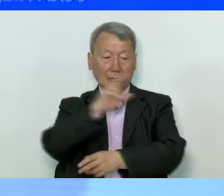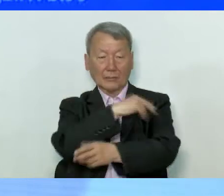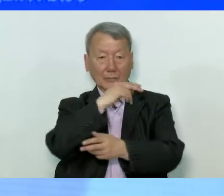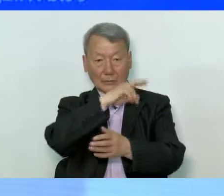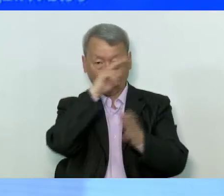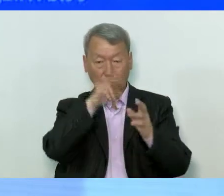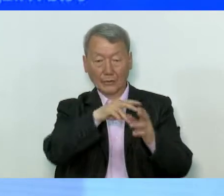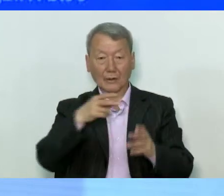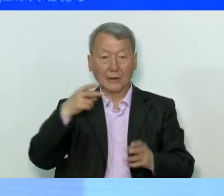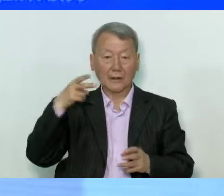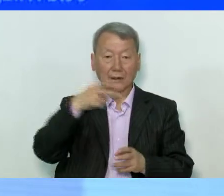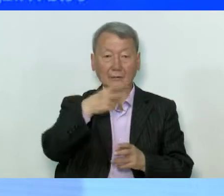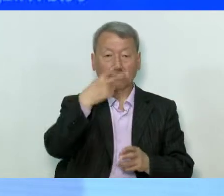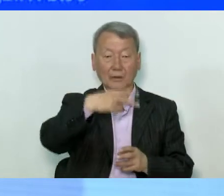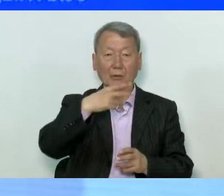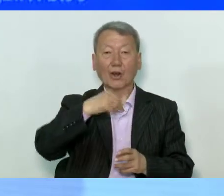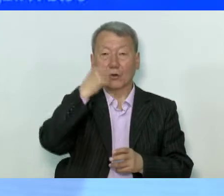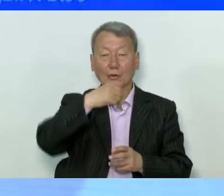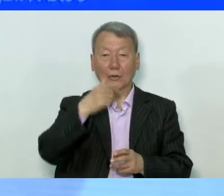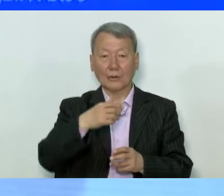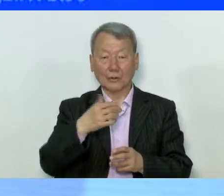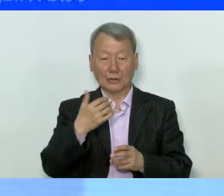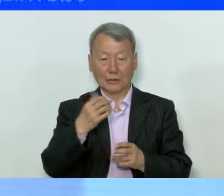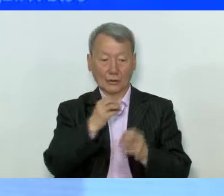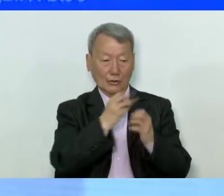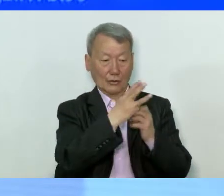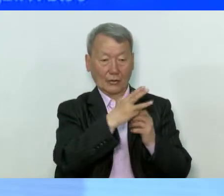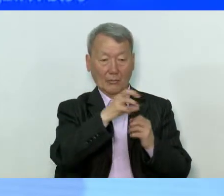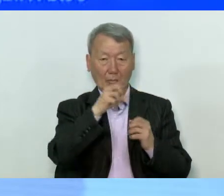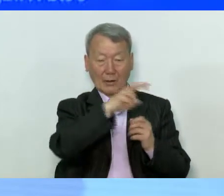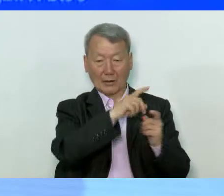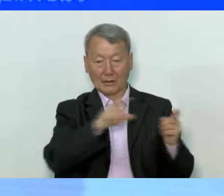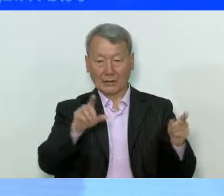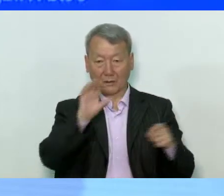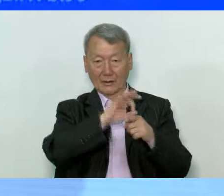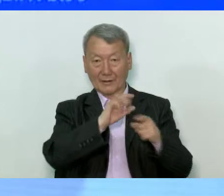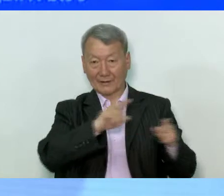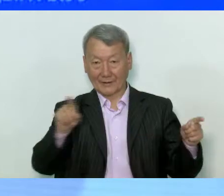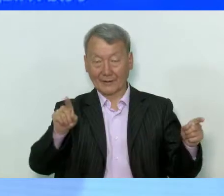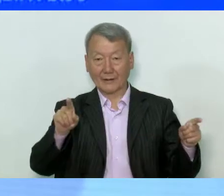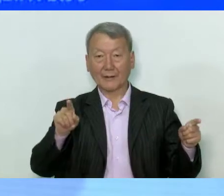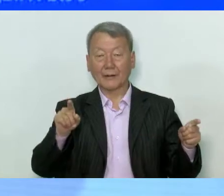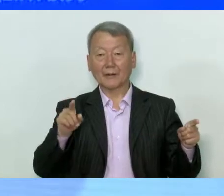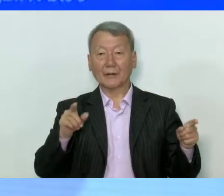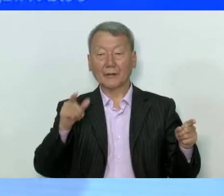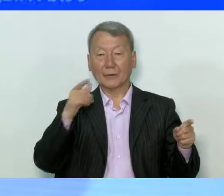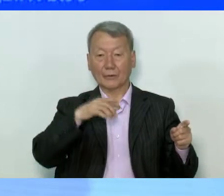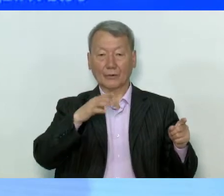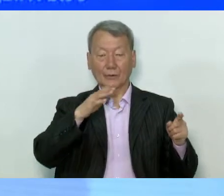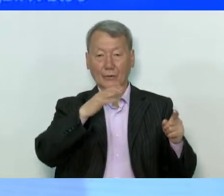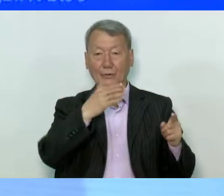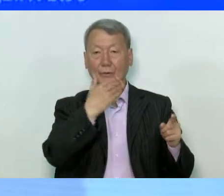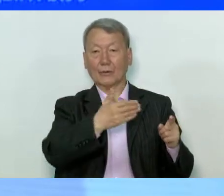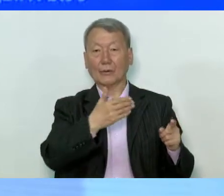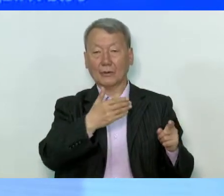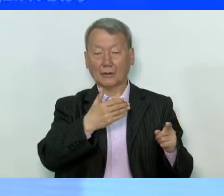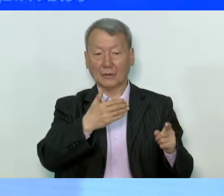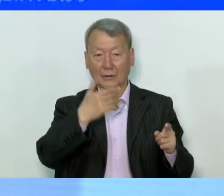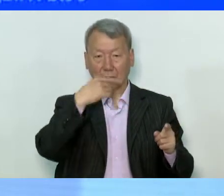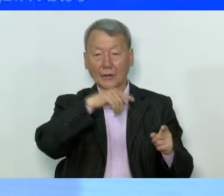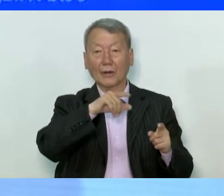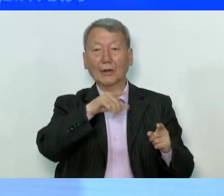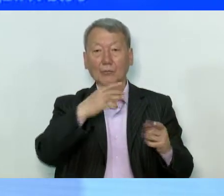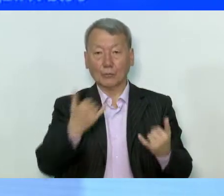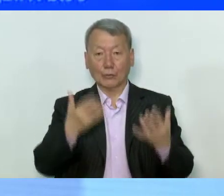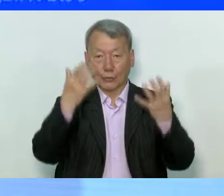стационарында 2020 жылдын 13 майында бул COVID-19 катталган учур төрөтканада катталып калды.